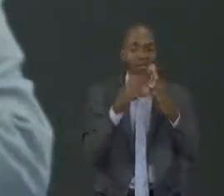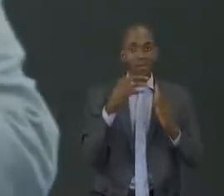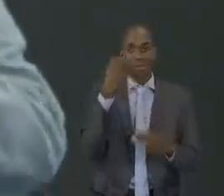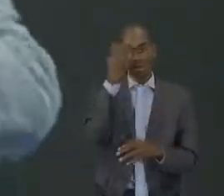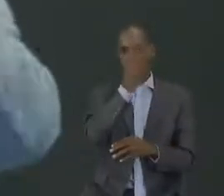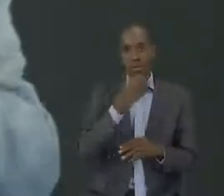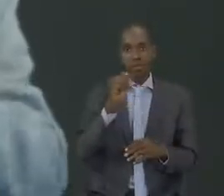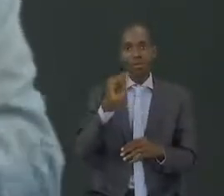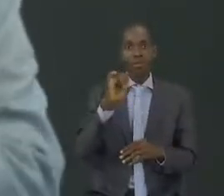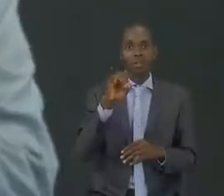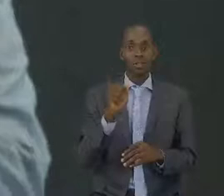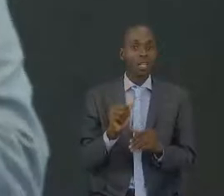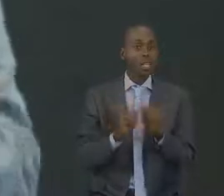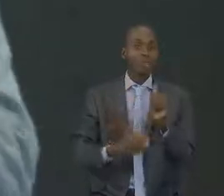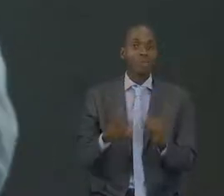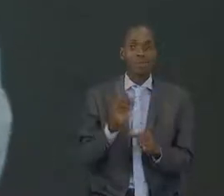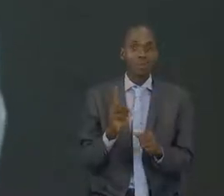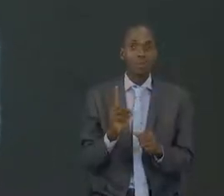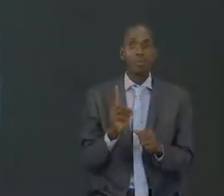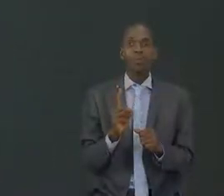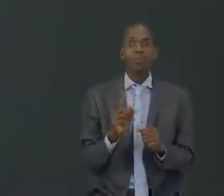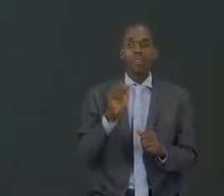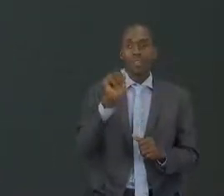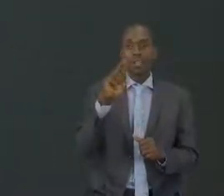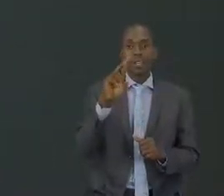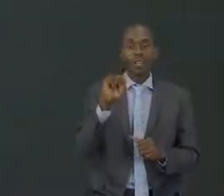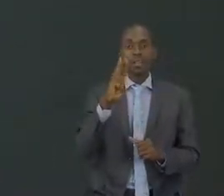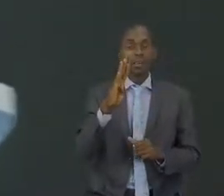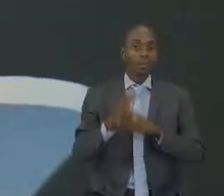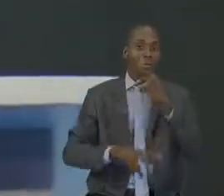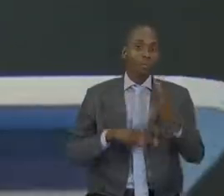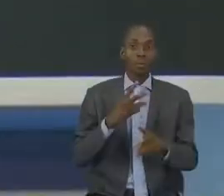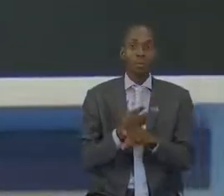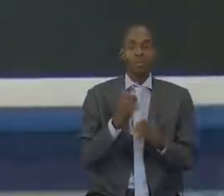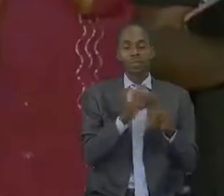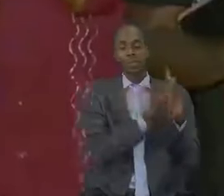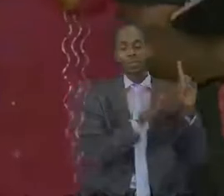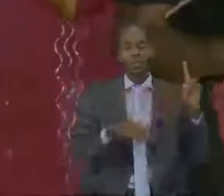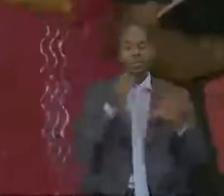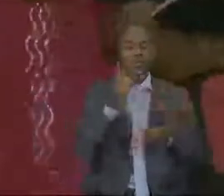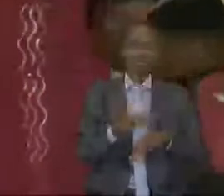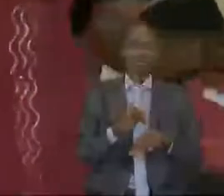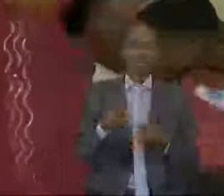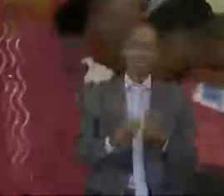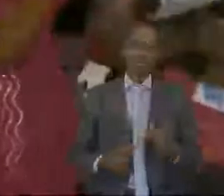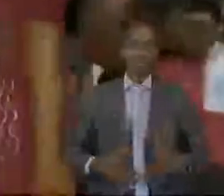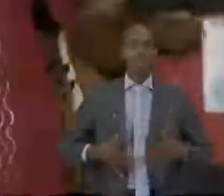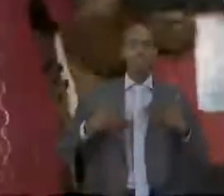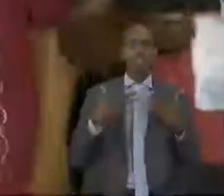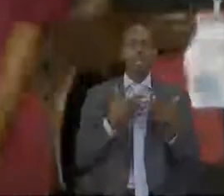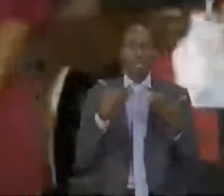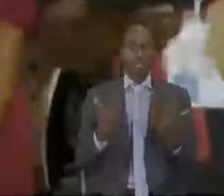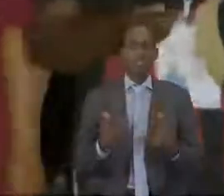Asie, partout, dans le monde arabe, le Seigneur touchera chaque vie. Et